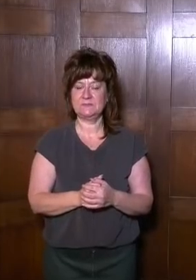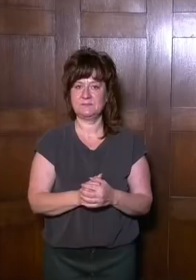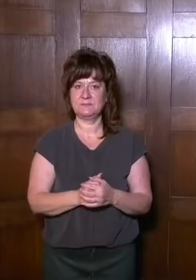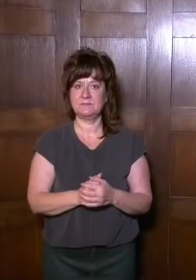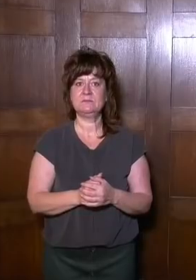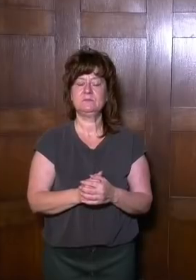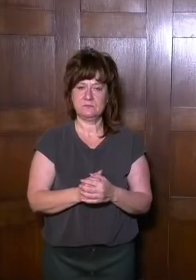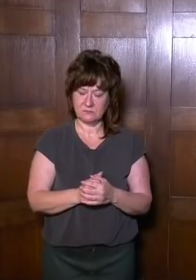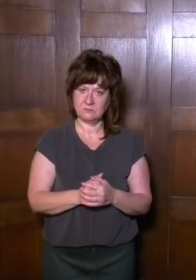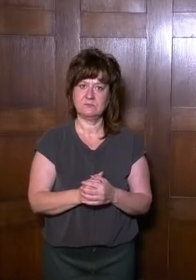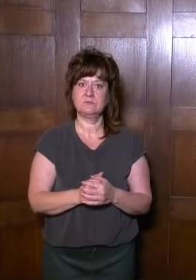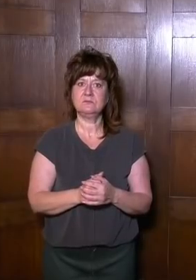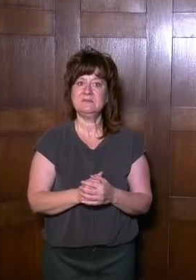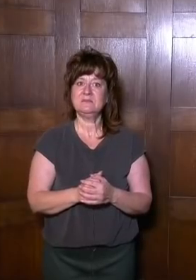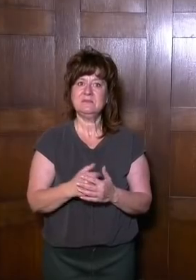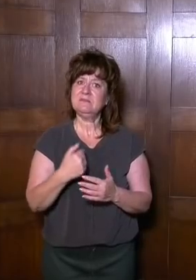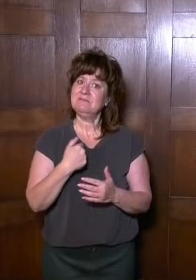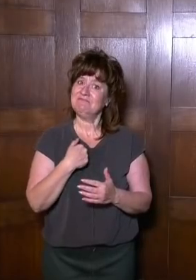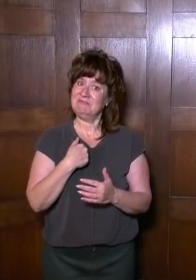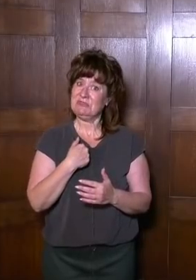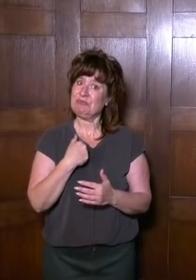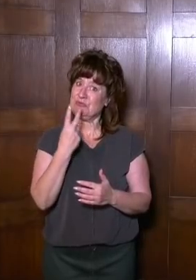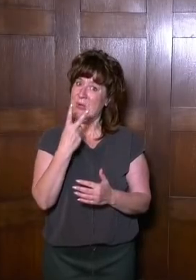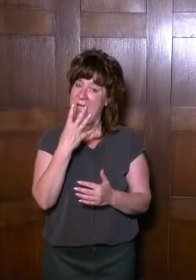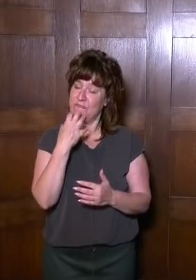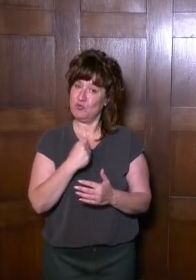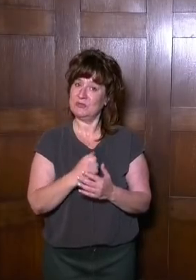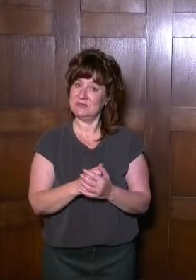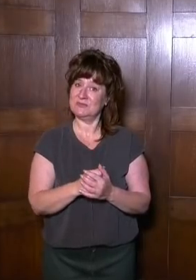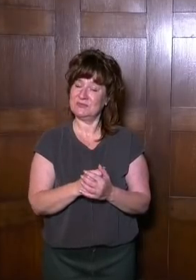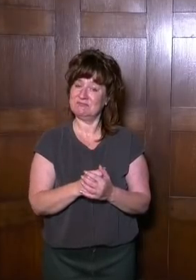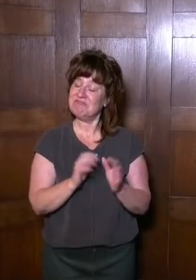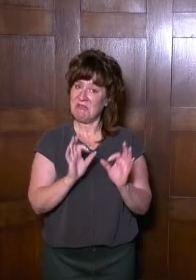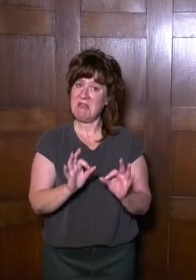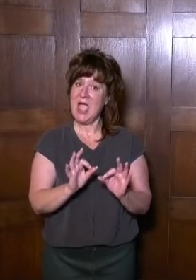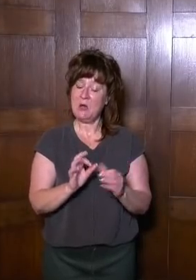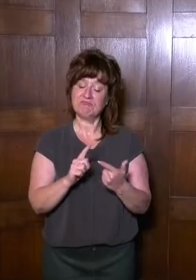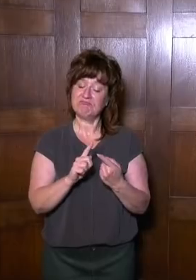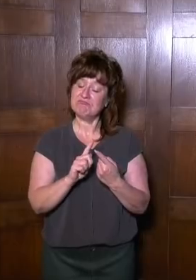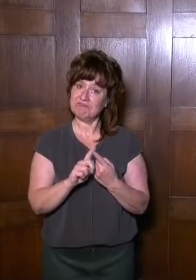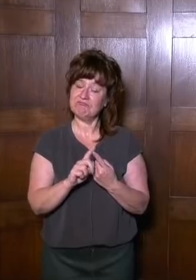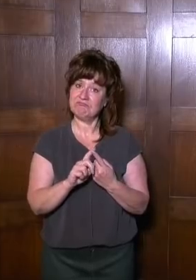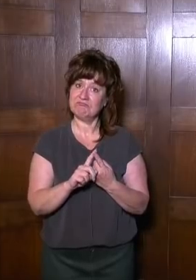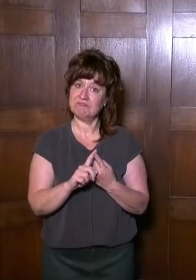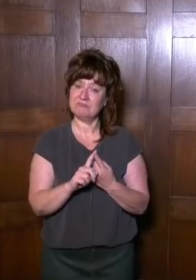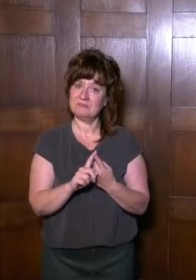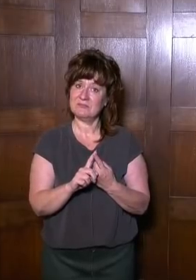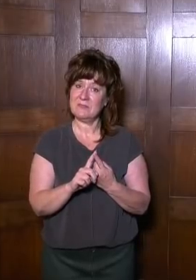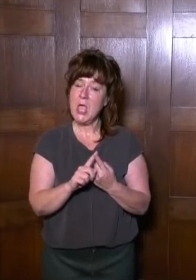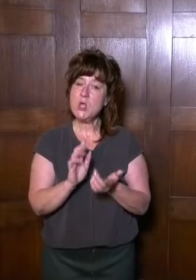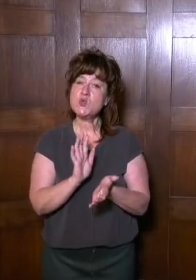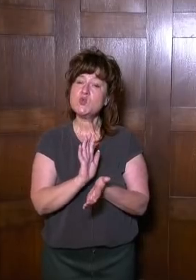Ja, ich habe auch zwei Wünsche hier ganz konkret. Zum einen die